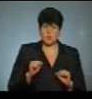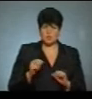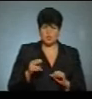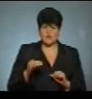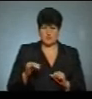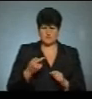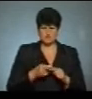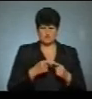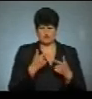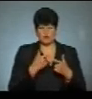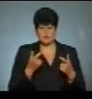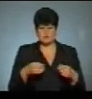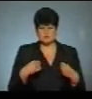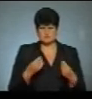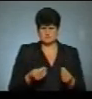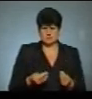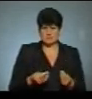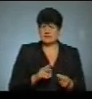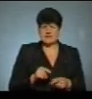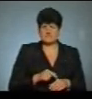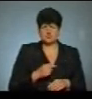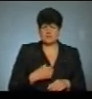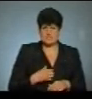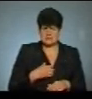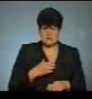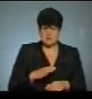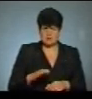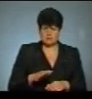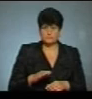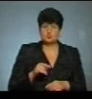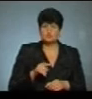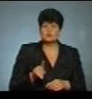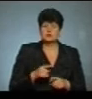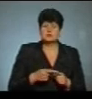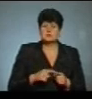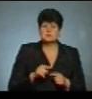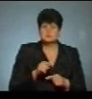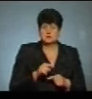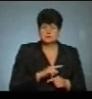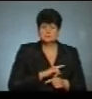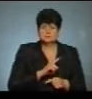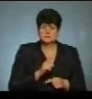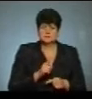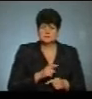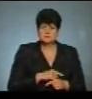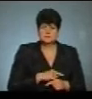цю інформацію і не відчувати страху, і не тому, що це